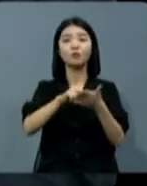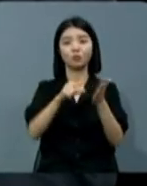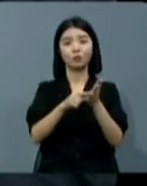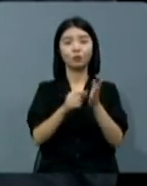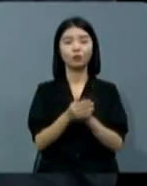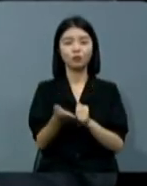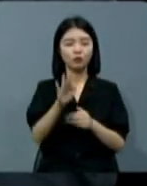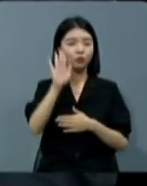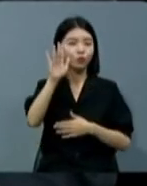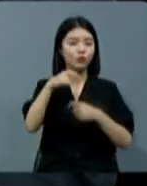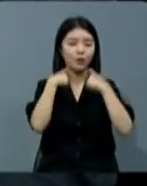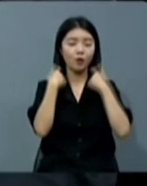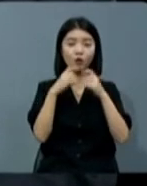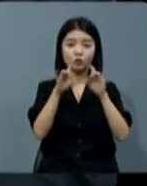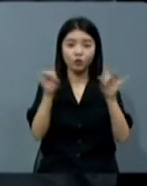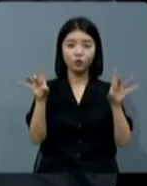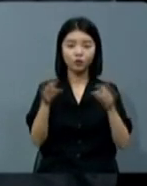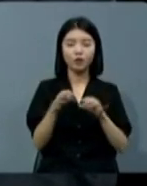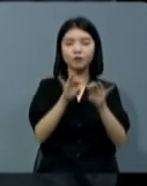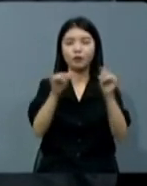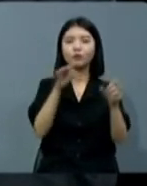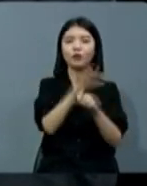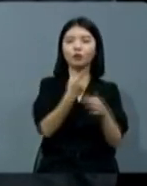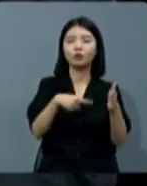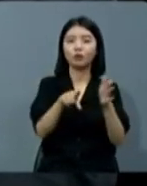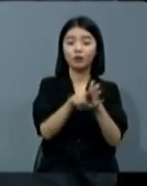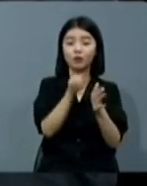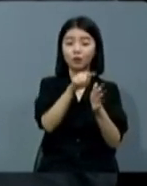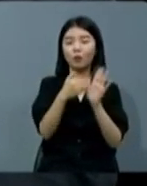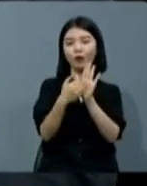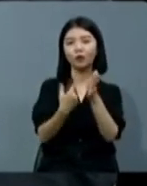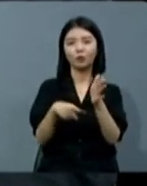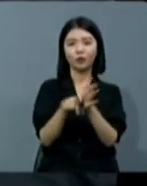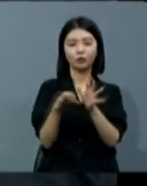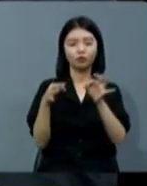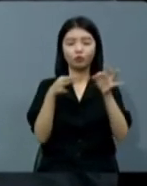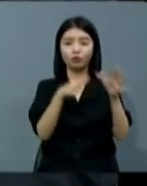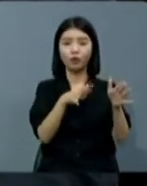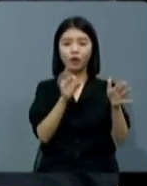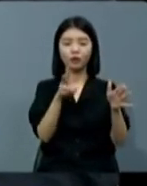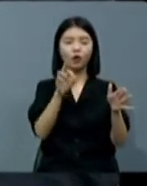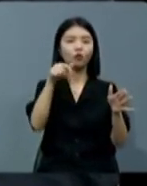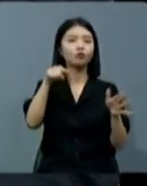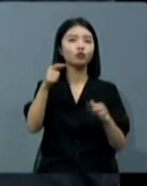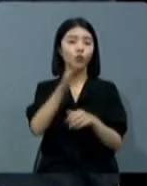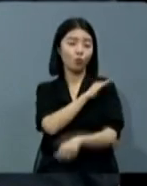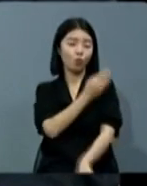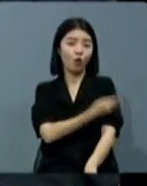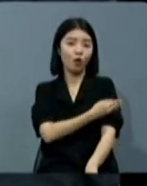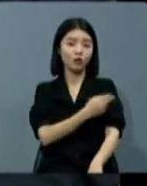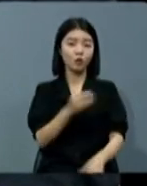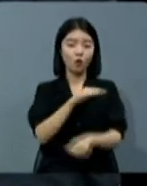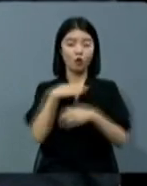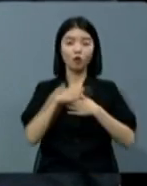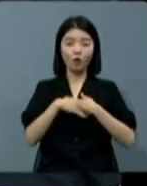이후에 개별적인 토지 매입들도 있어가지고 이걸 막기 위해서 지금 투자 영주권 때문에 건강보험 쓰죠.